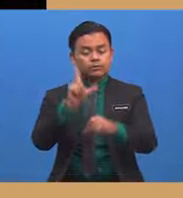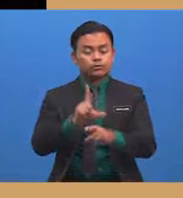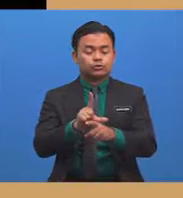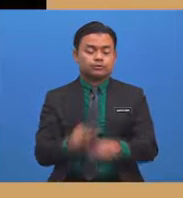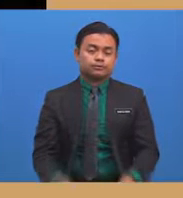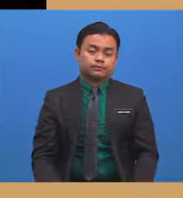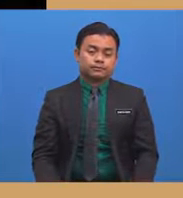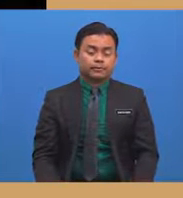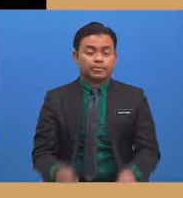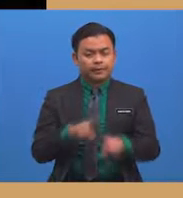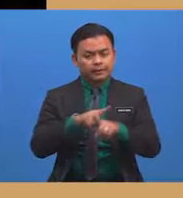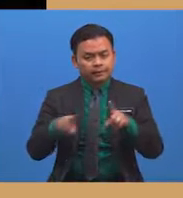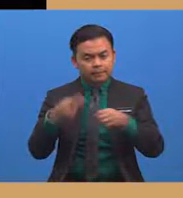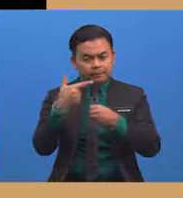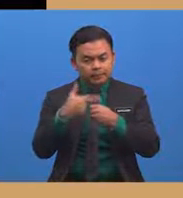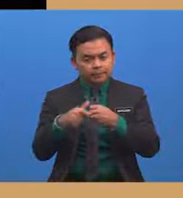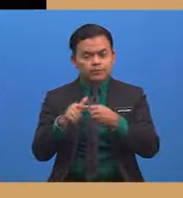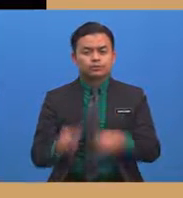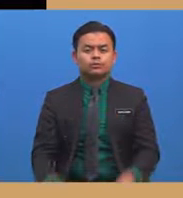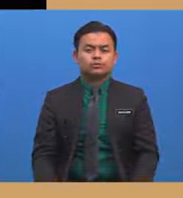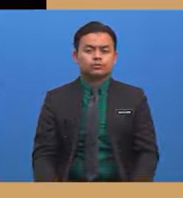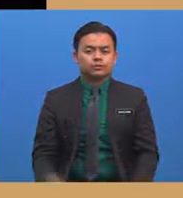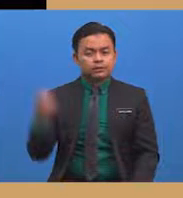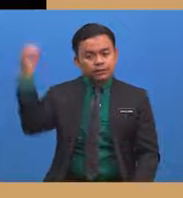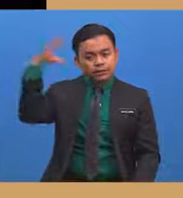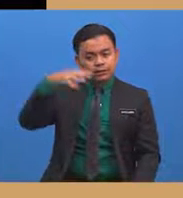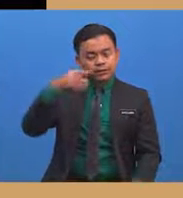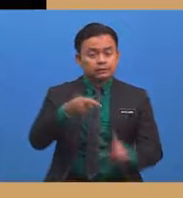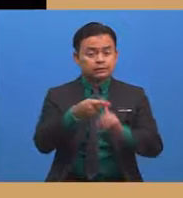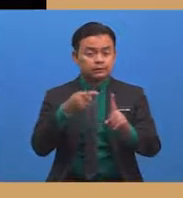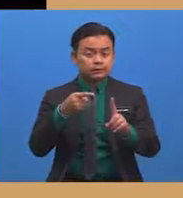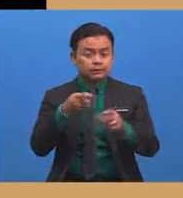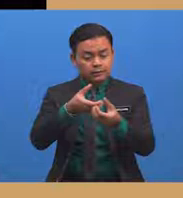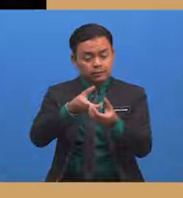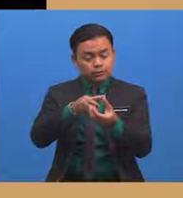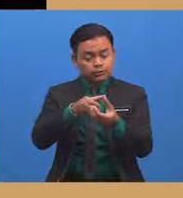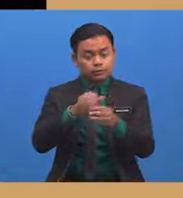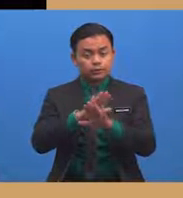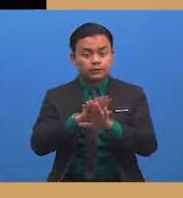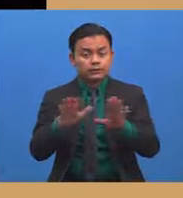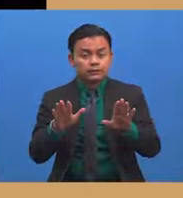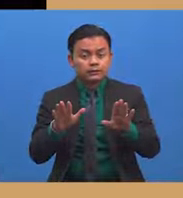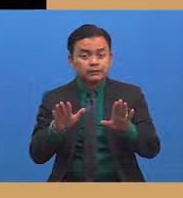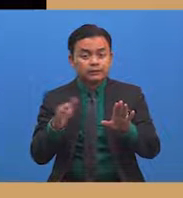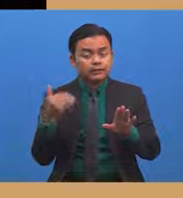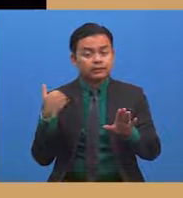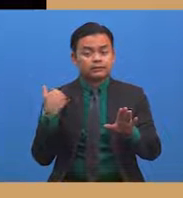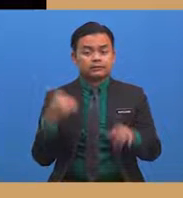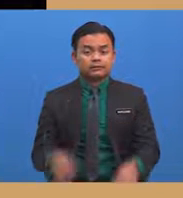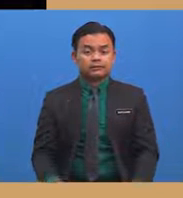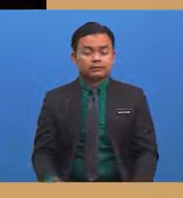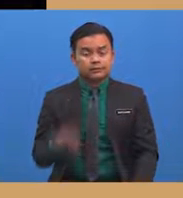Akan tetapi, selepas itu, cahaya dari lampu solo tidak kelihatan pula di